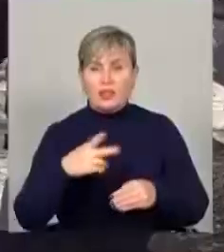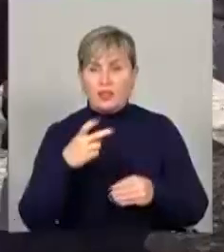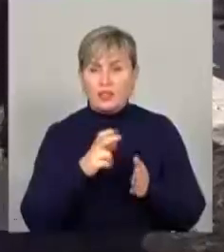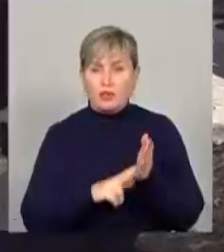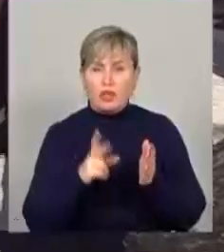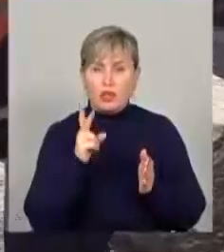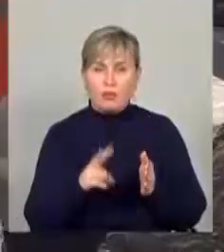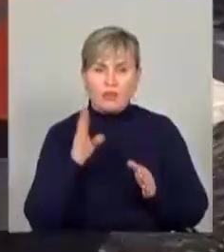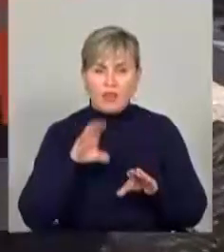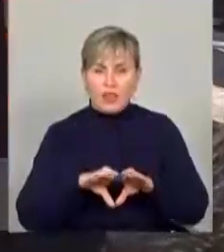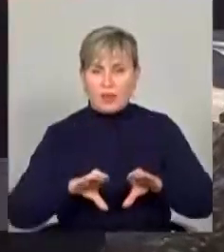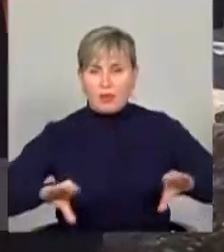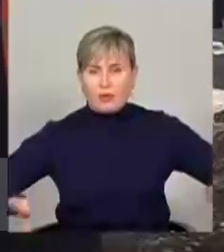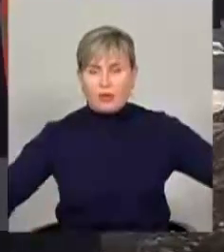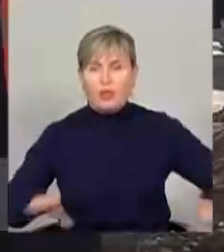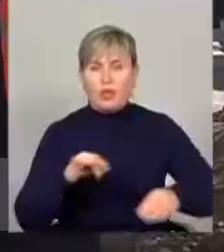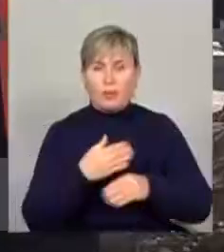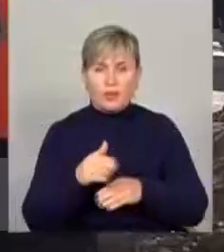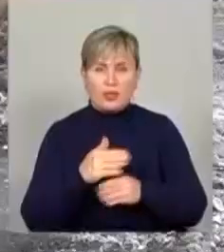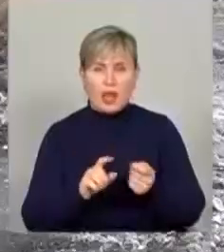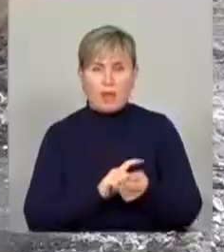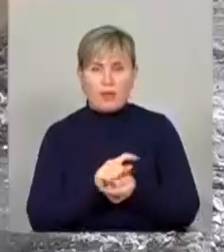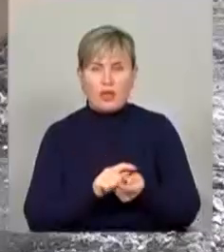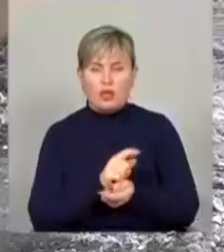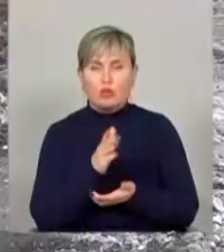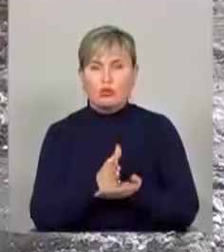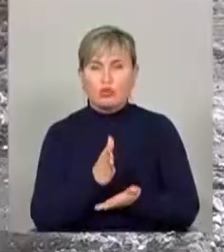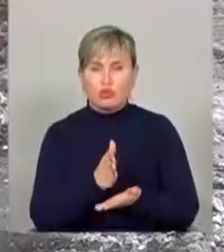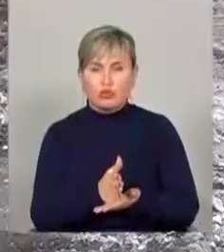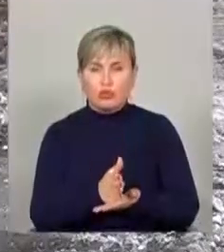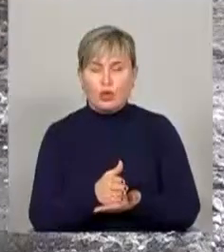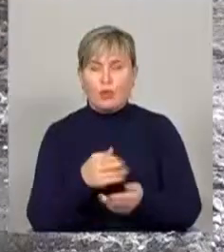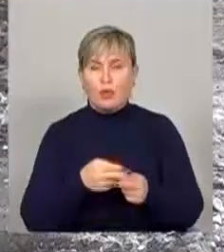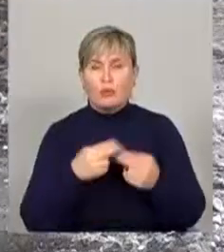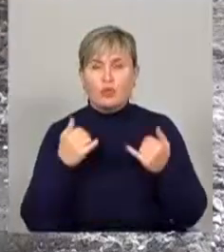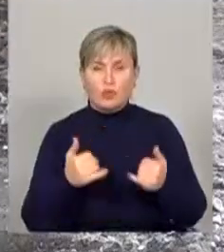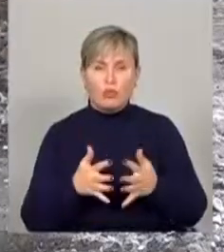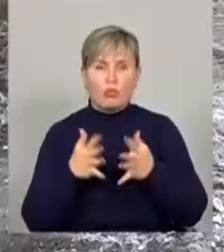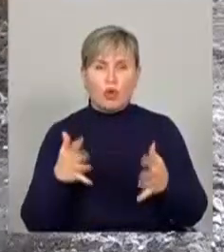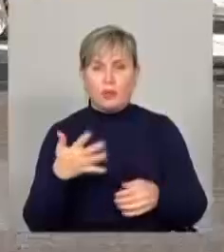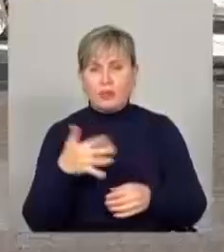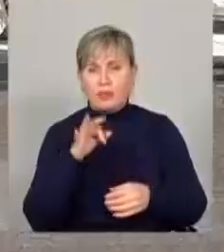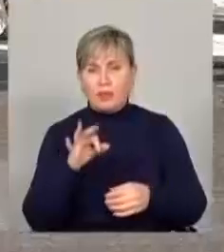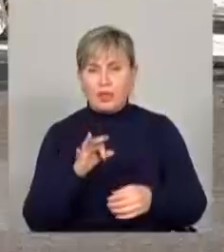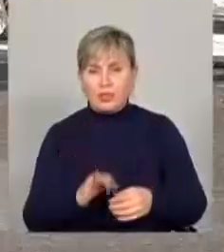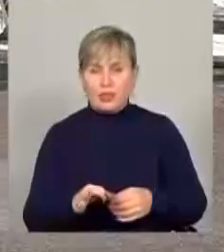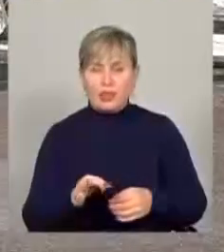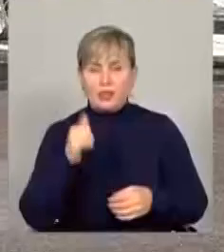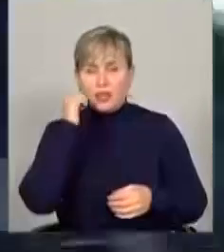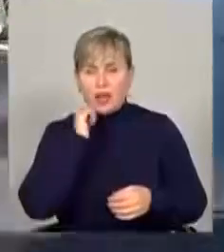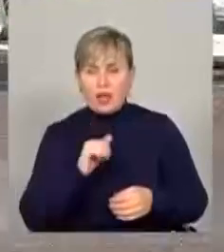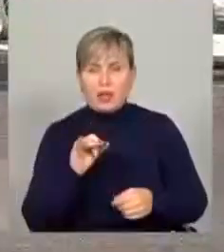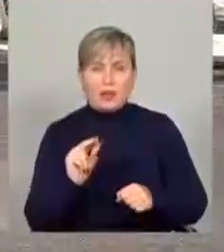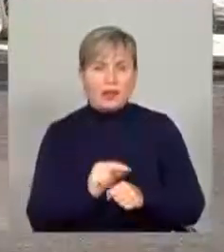километров водопроводных сетей и постепенно обновлять существующие. Поскольку сейчас более 50% из них изношены и